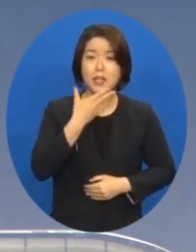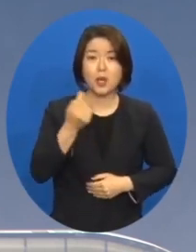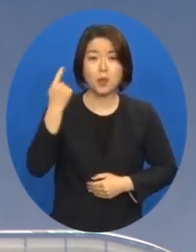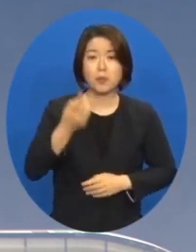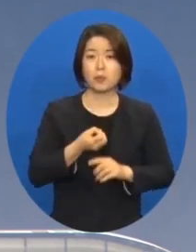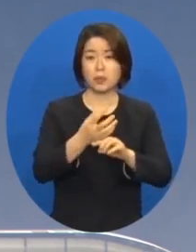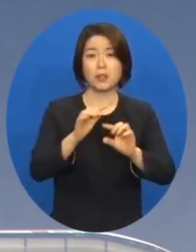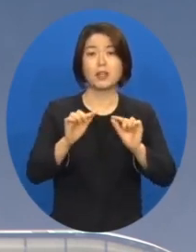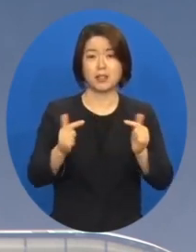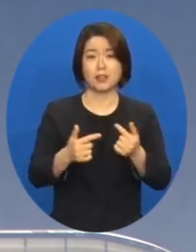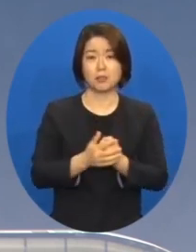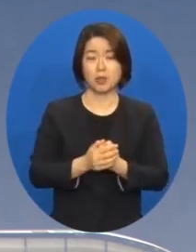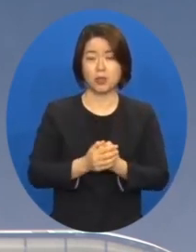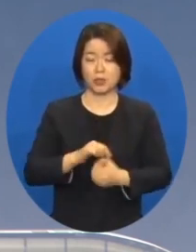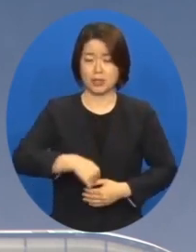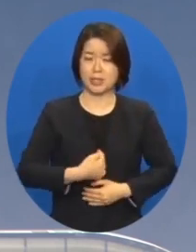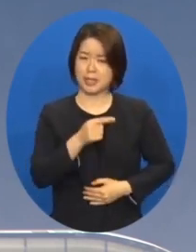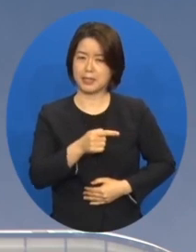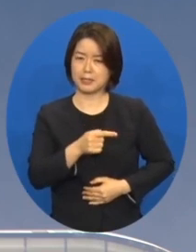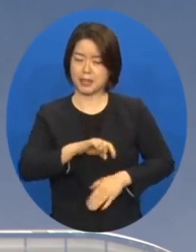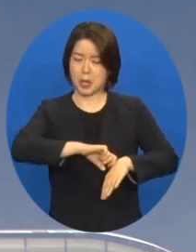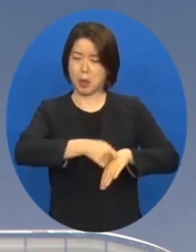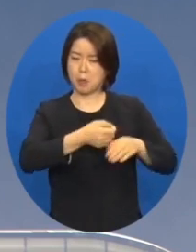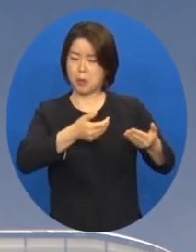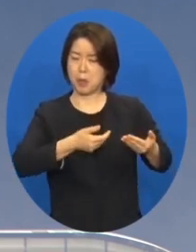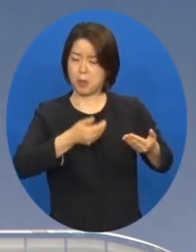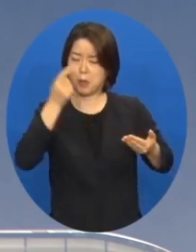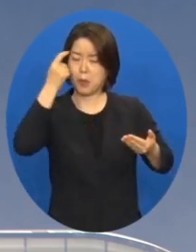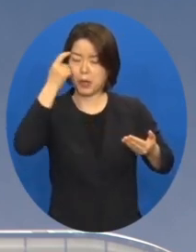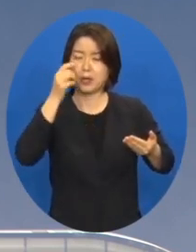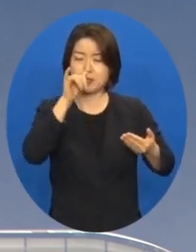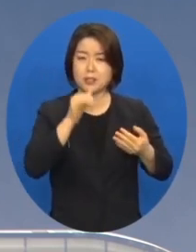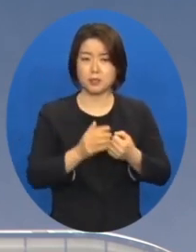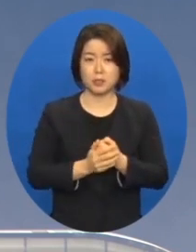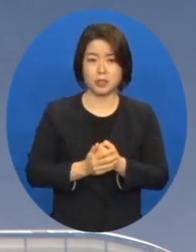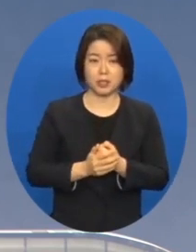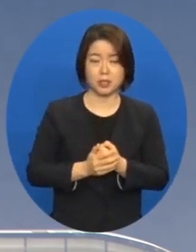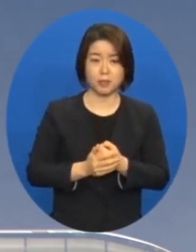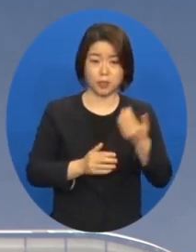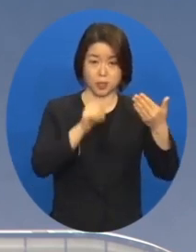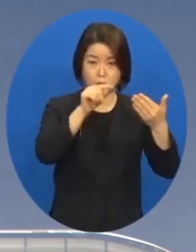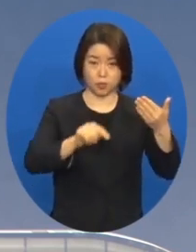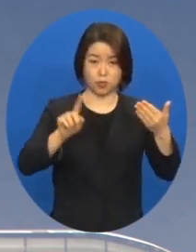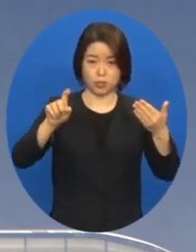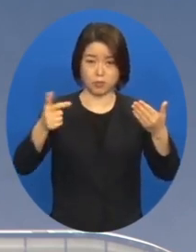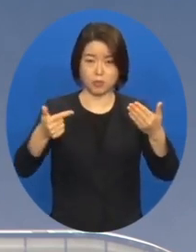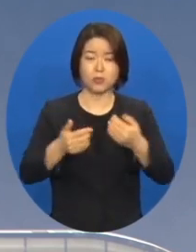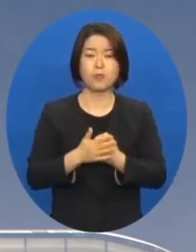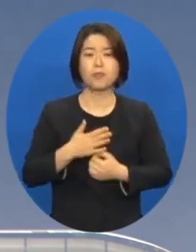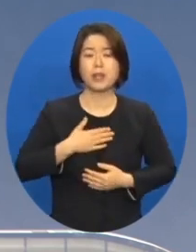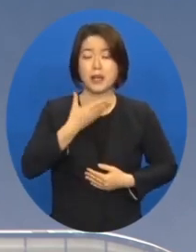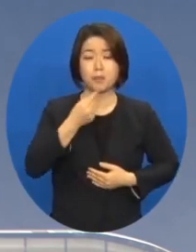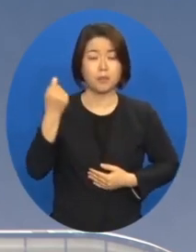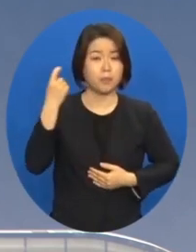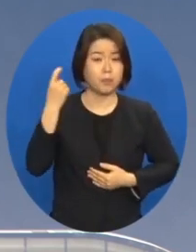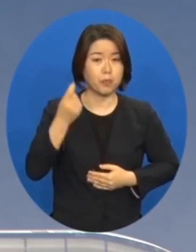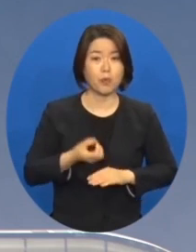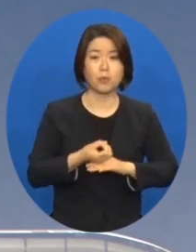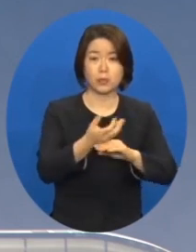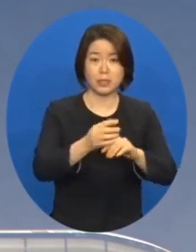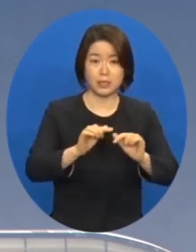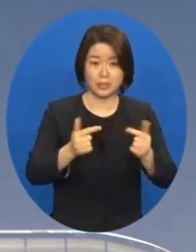않으면 그것이 자기에게 화가 될 것이라고 생각했습니다. 16절에 내가 복음을 전하지 않으면